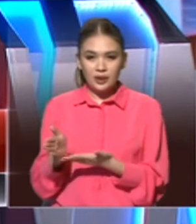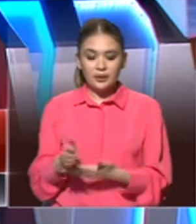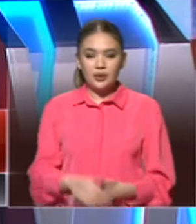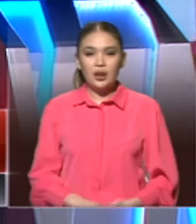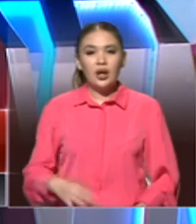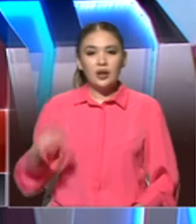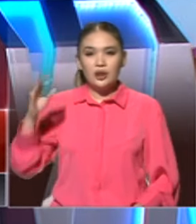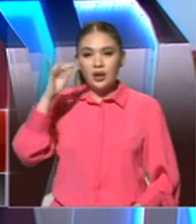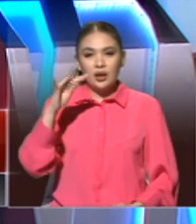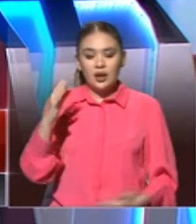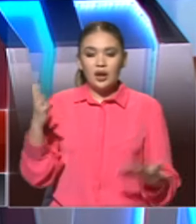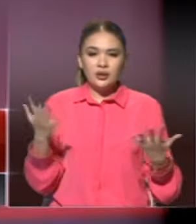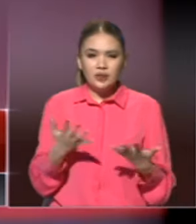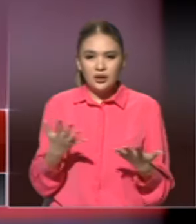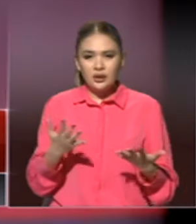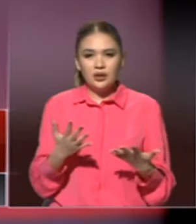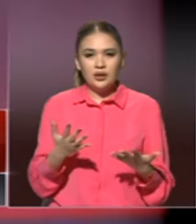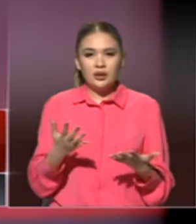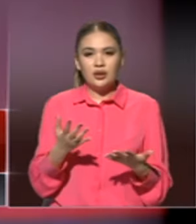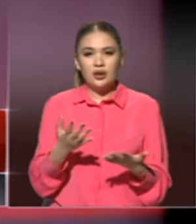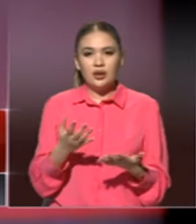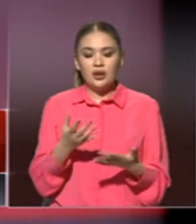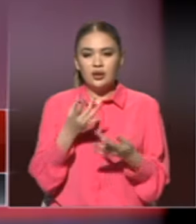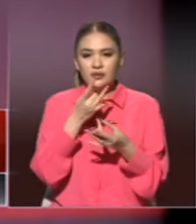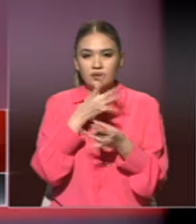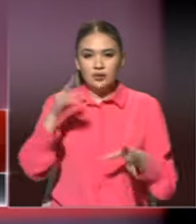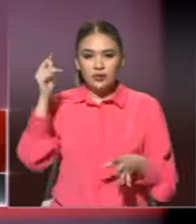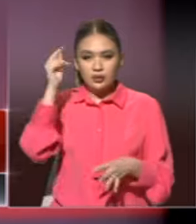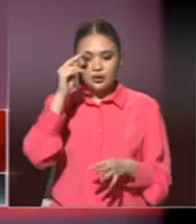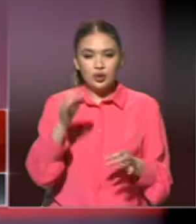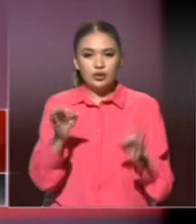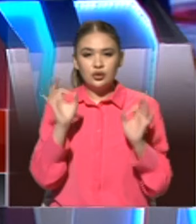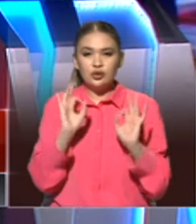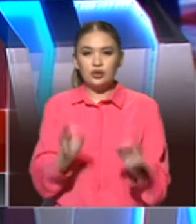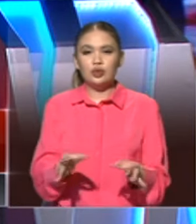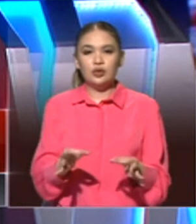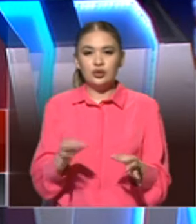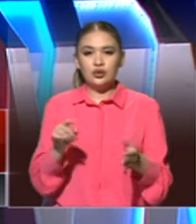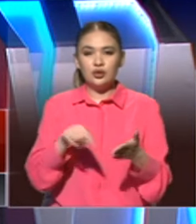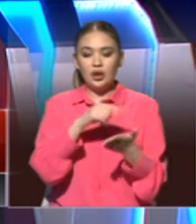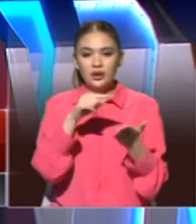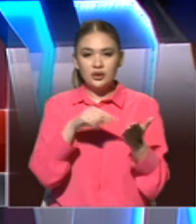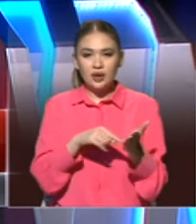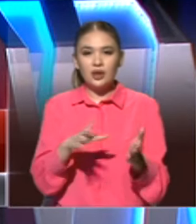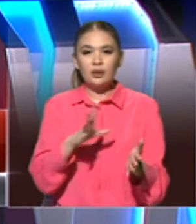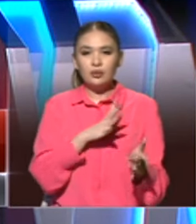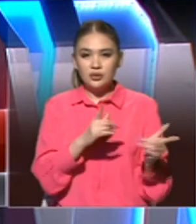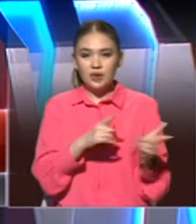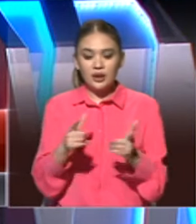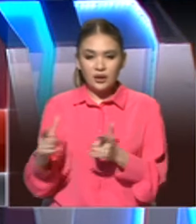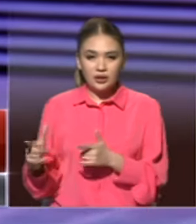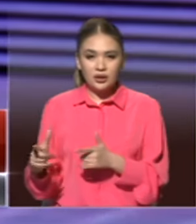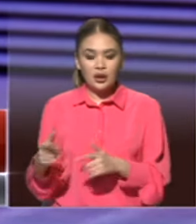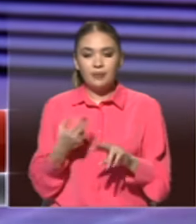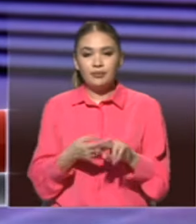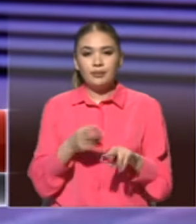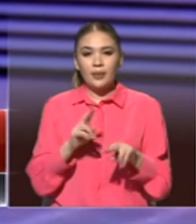тарих пәні болсын, қай пән болсын дұрыс сұрақтар дайындалды. Бірақ дайын болу